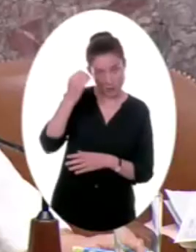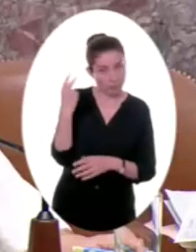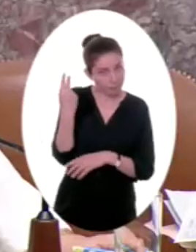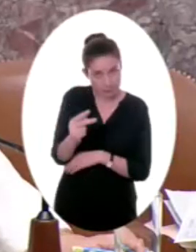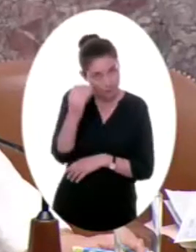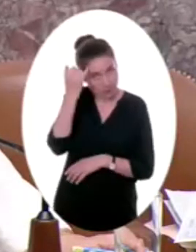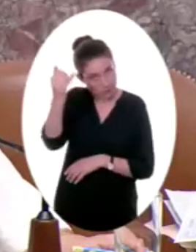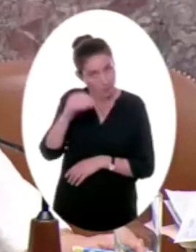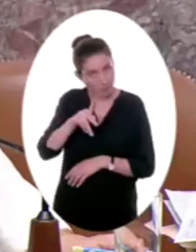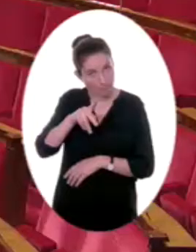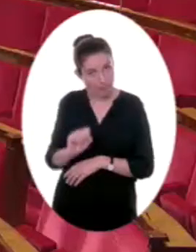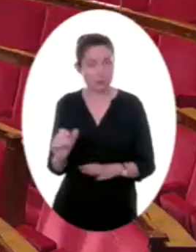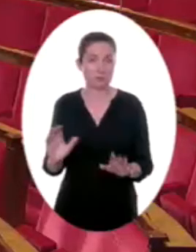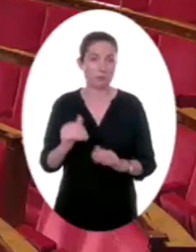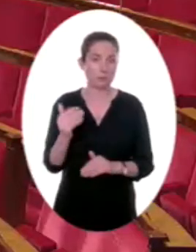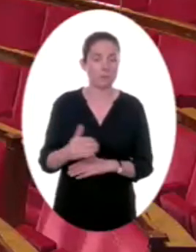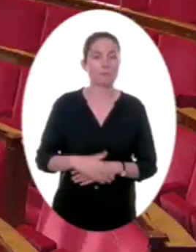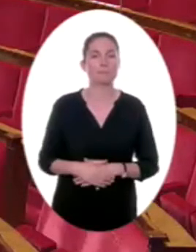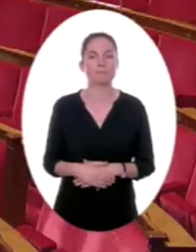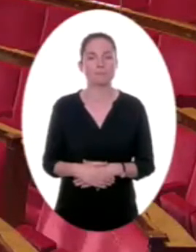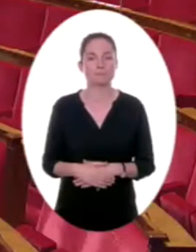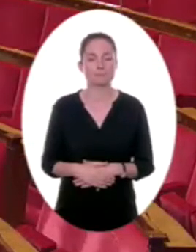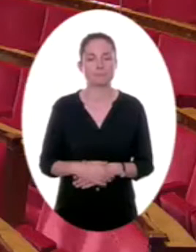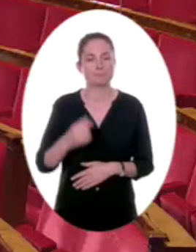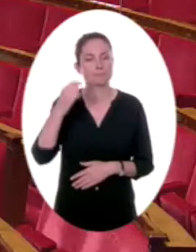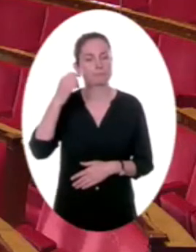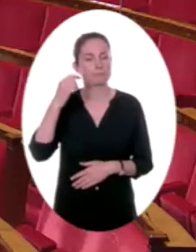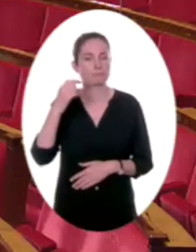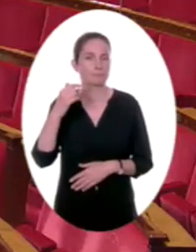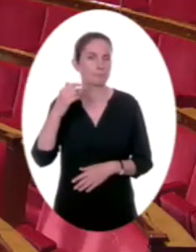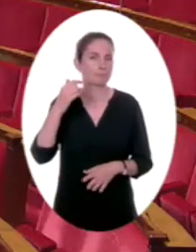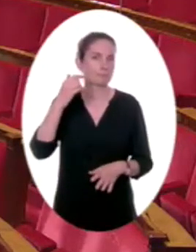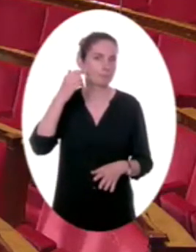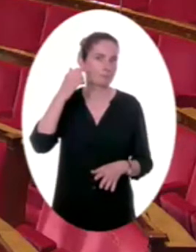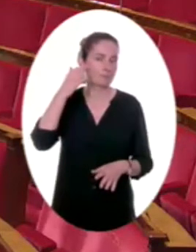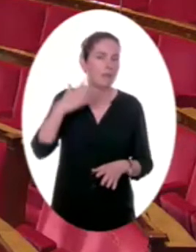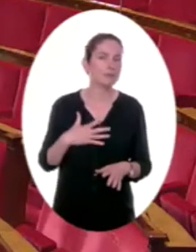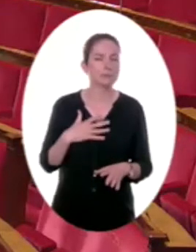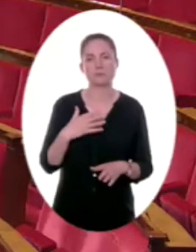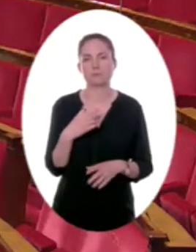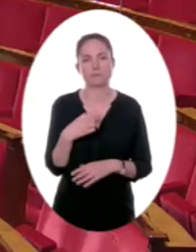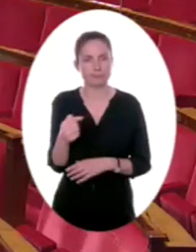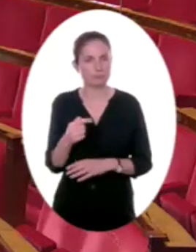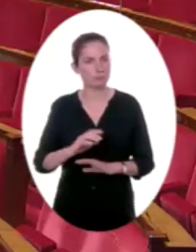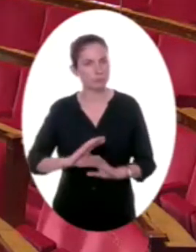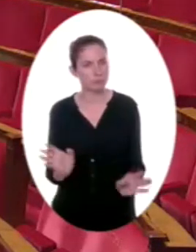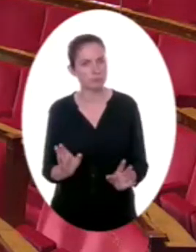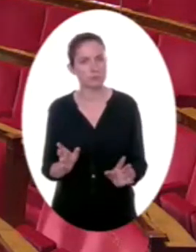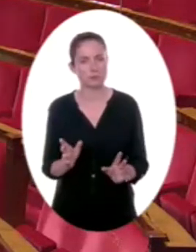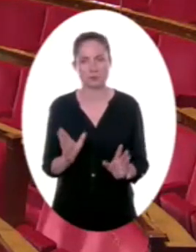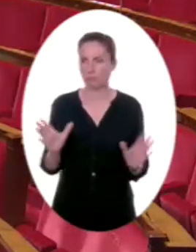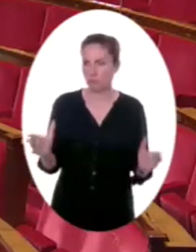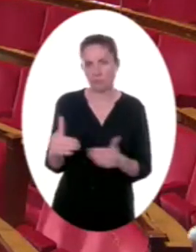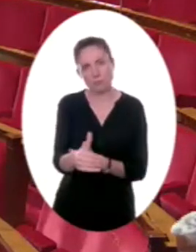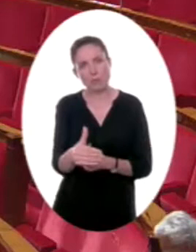l'avis de la Commission, s'il vous plaît. C'est un avis défavorable, Madame la Présidente. Le dispositif qui est prévu ne cadre pas avec l'objet du projet de loi qui